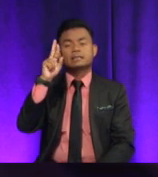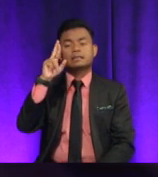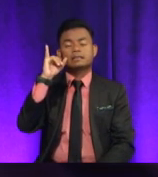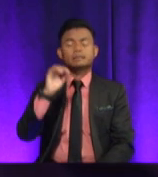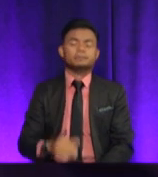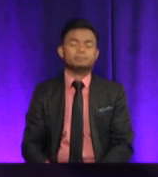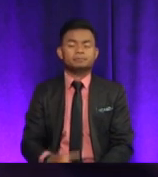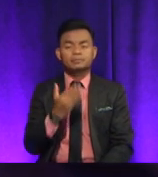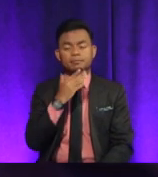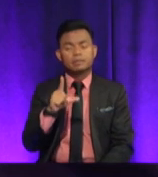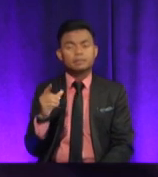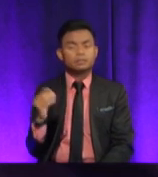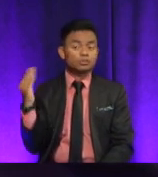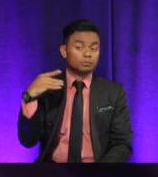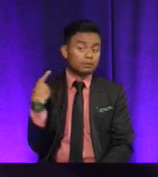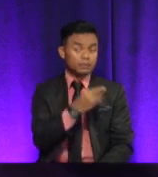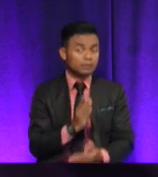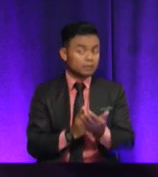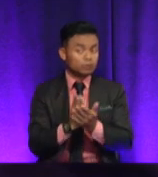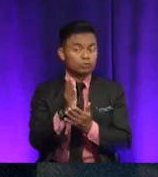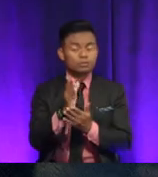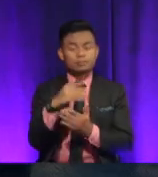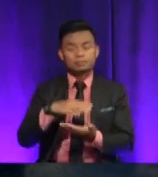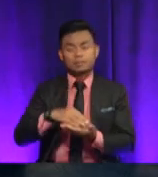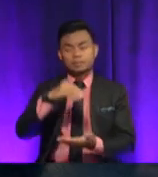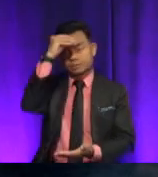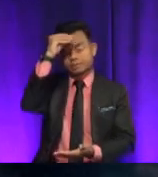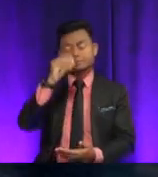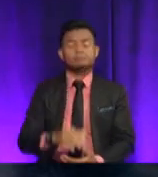Ayo kita teruskan kelas kita untuk hari ini oke